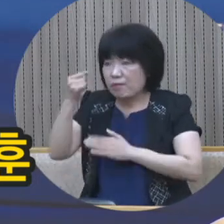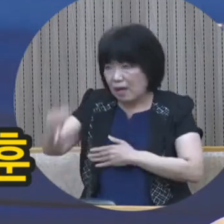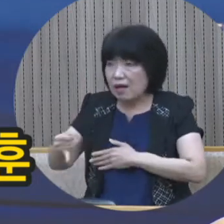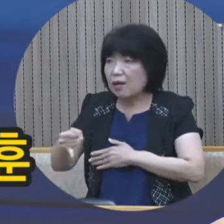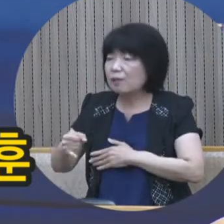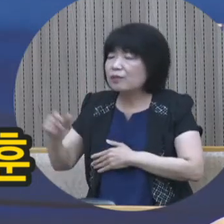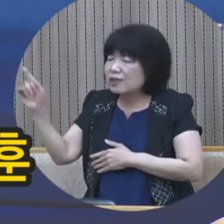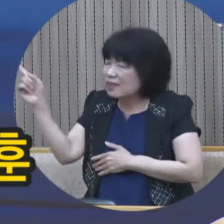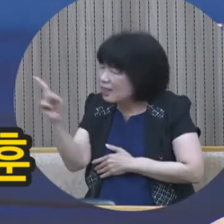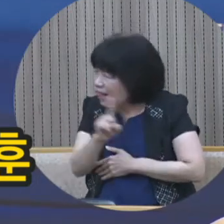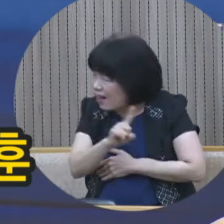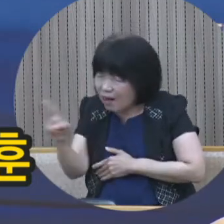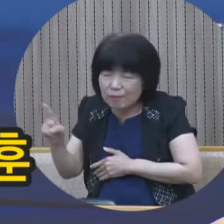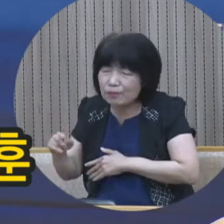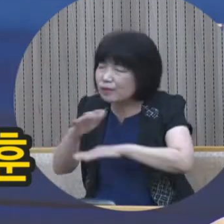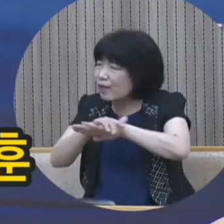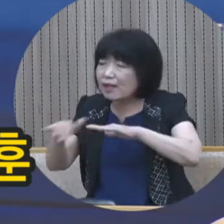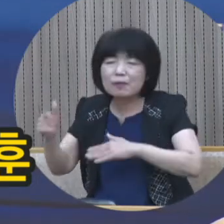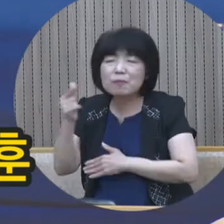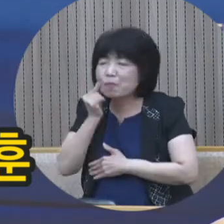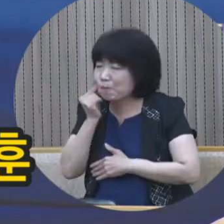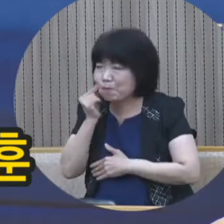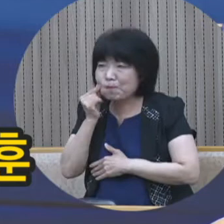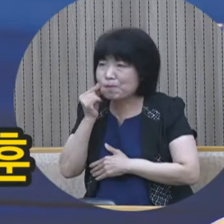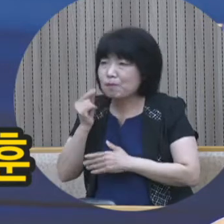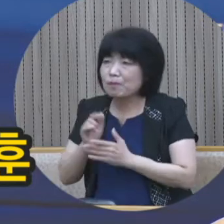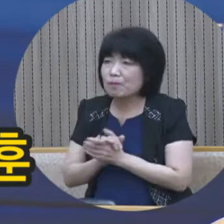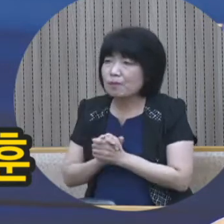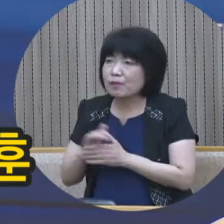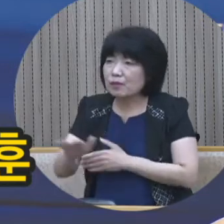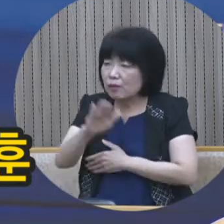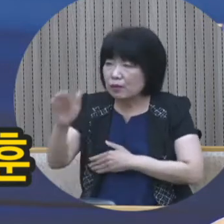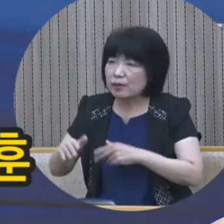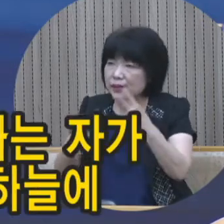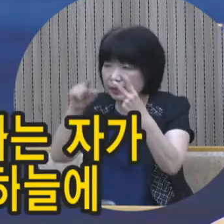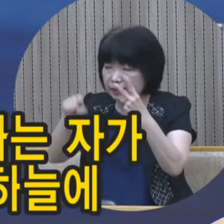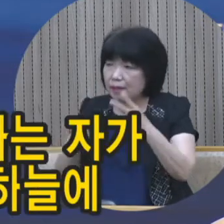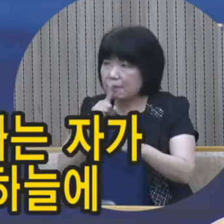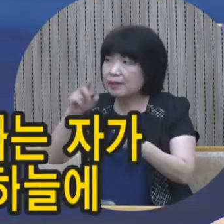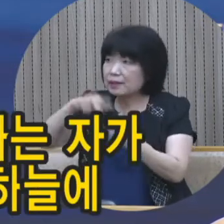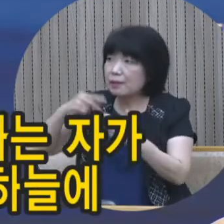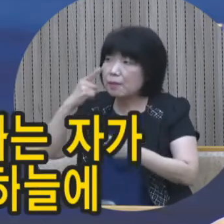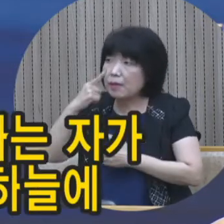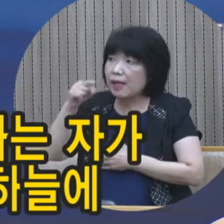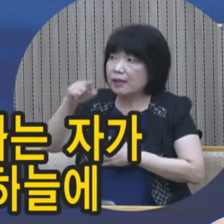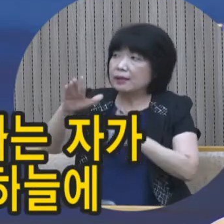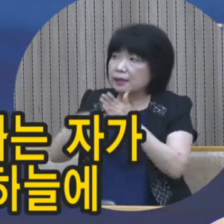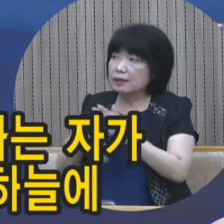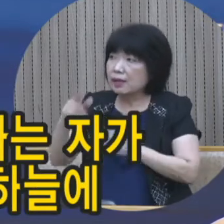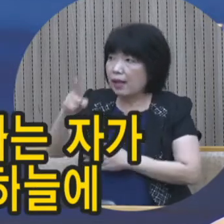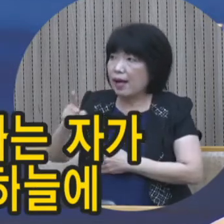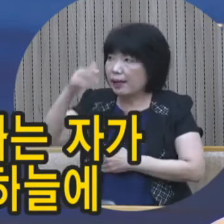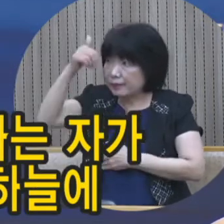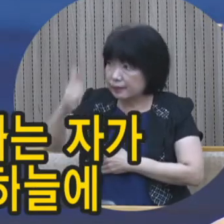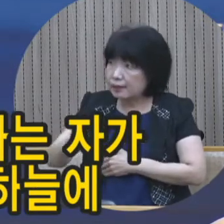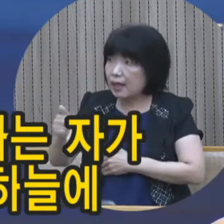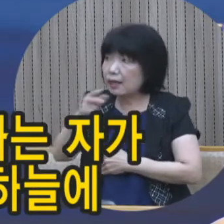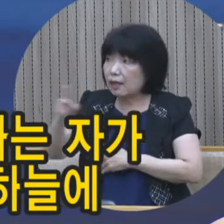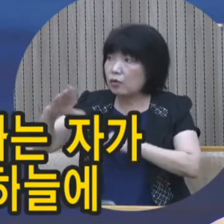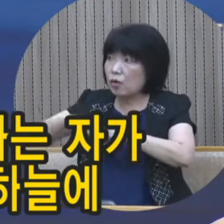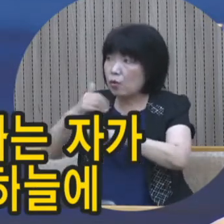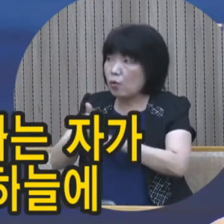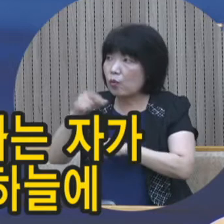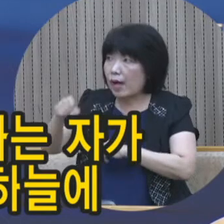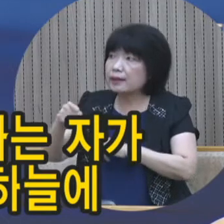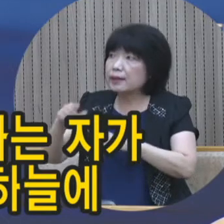불신앙으로는 아무것도 하지 못한다는 거예요. 우리가 2절 말씀 읽어볼까요? 시작. 그때에 한